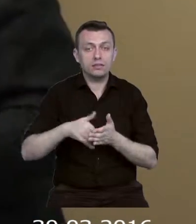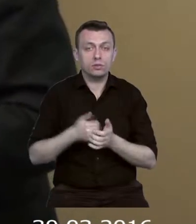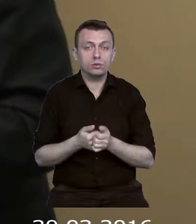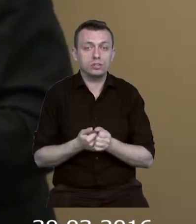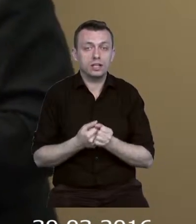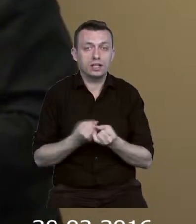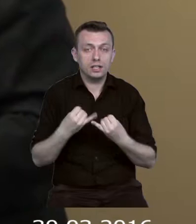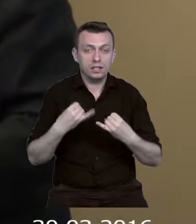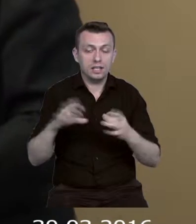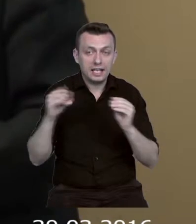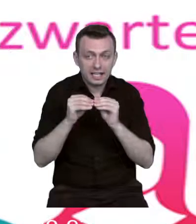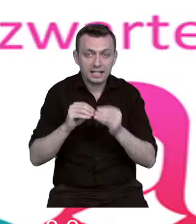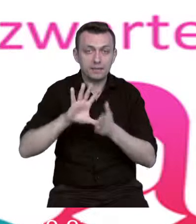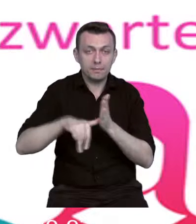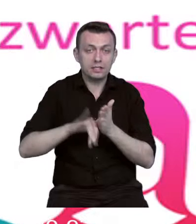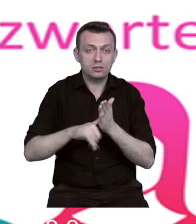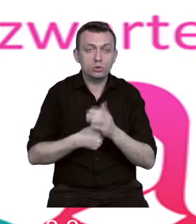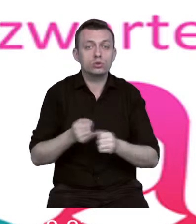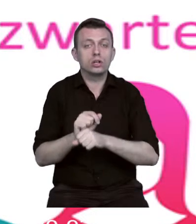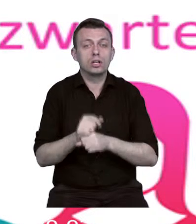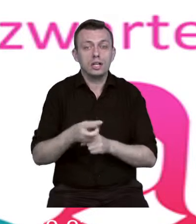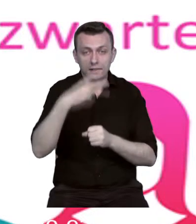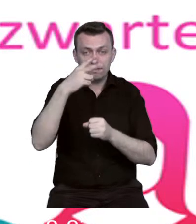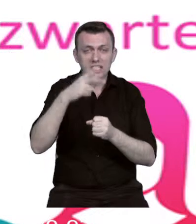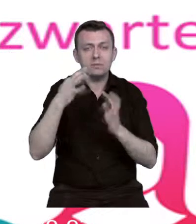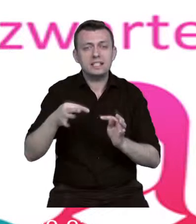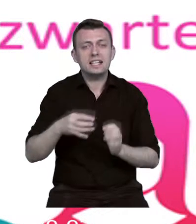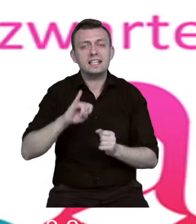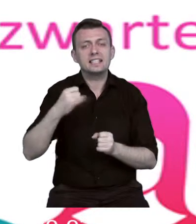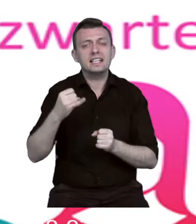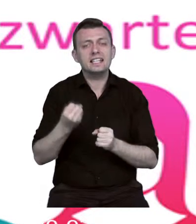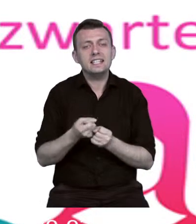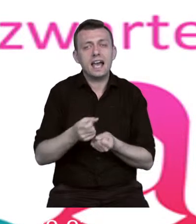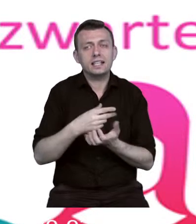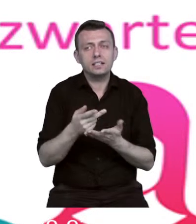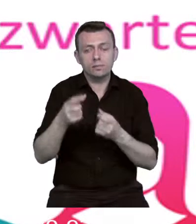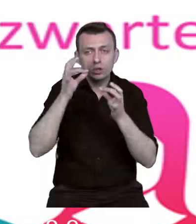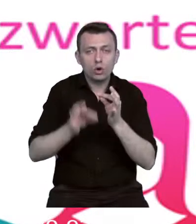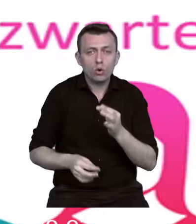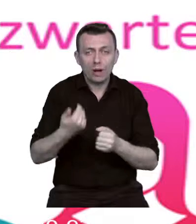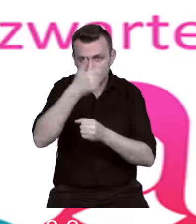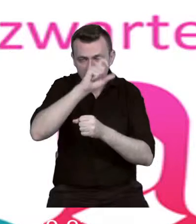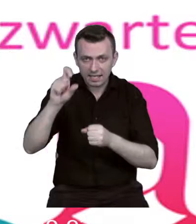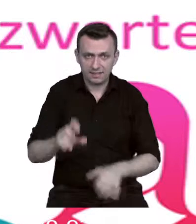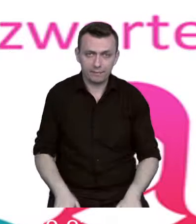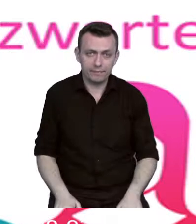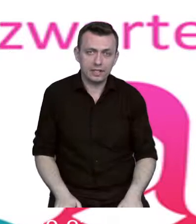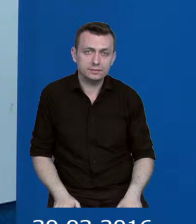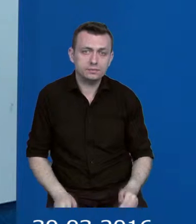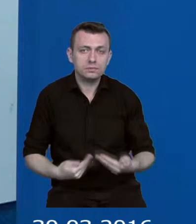Kutno oraz Stowarzyszeniem Opus. Projekt jest realizowany w ramach programu Obywatele dla Demokracji, finansowanego z funduszy